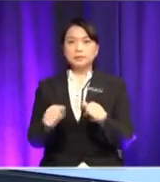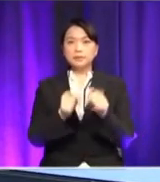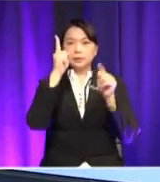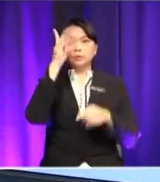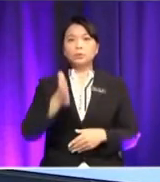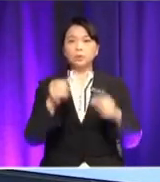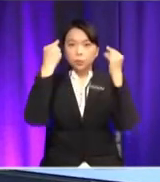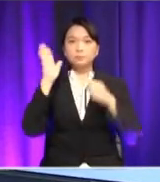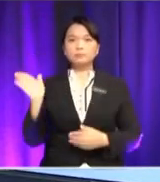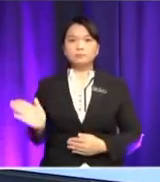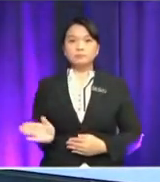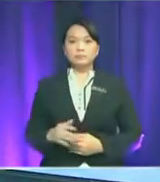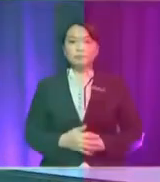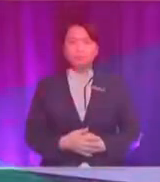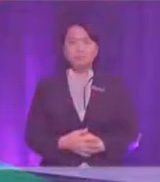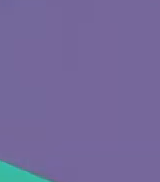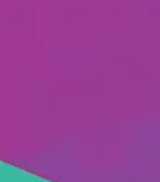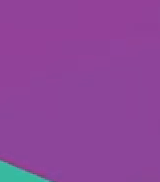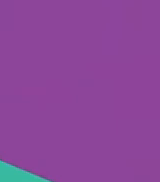profit guru kita